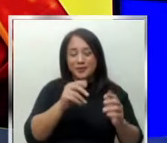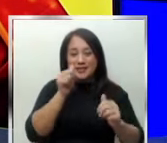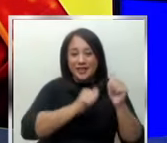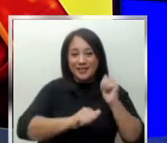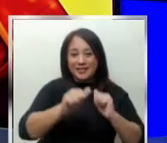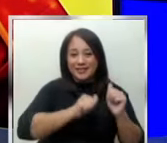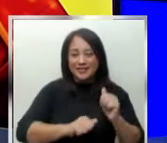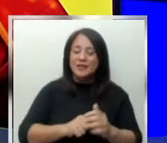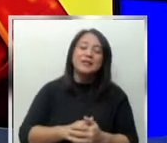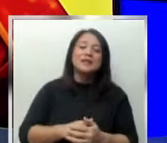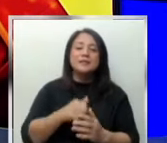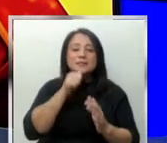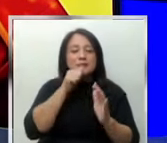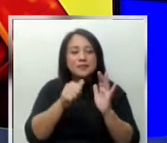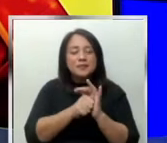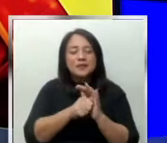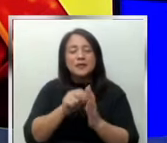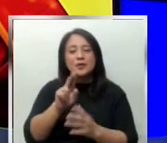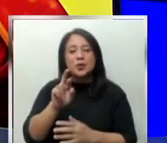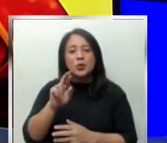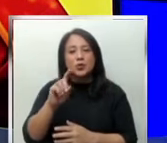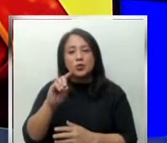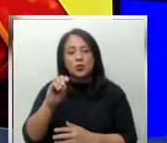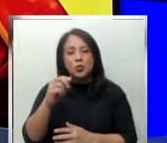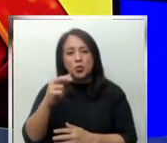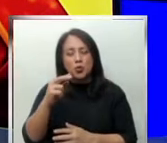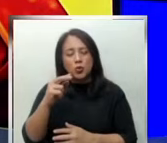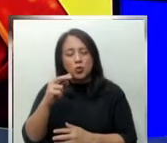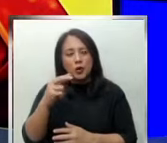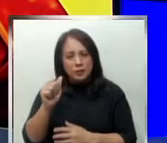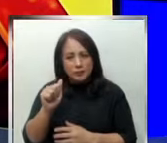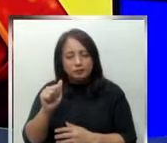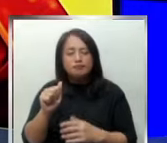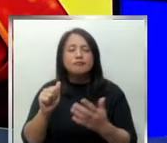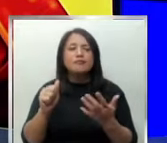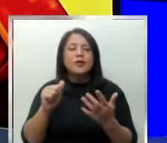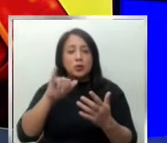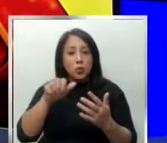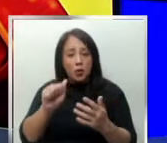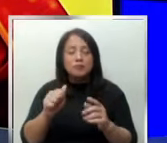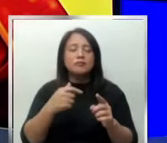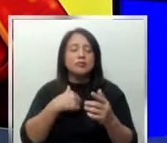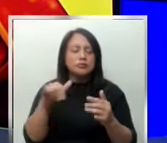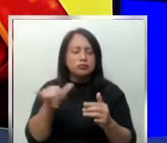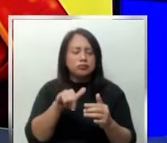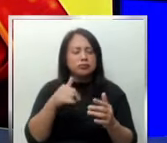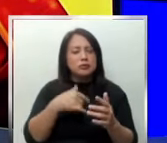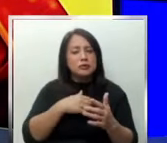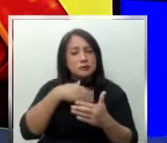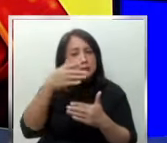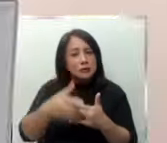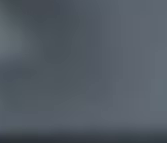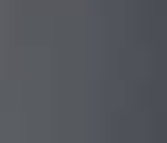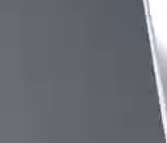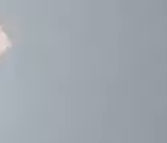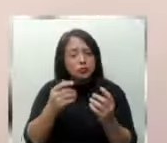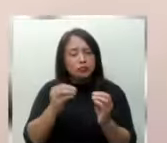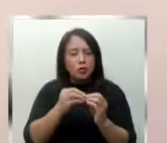ni orda kaya naman ng viewers lalong naexcite sa mga susunod pang exena yan ang chik ni